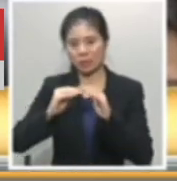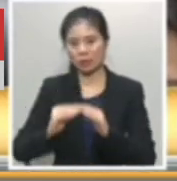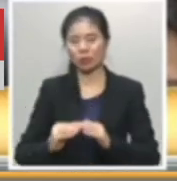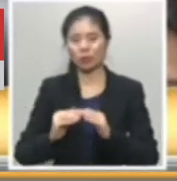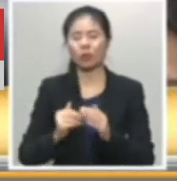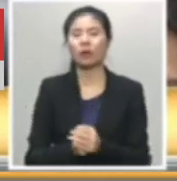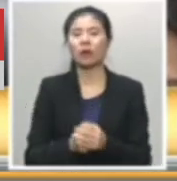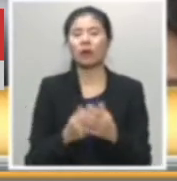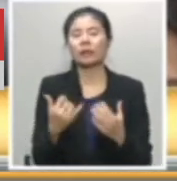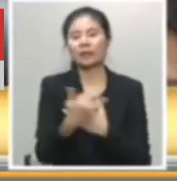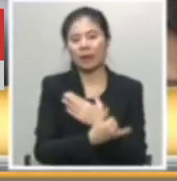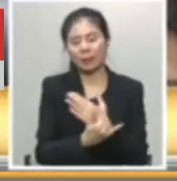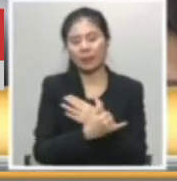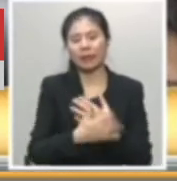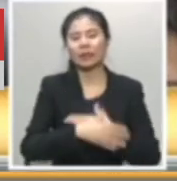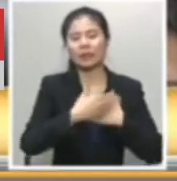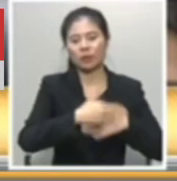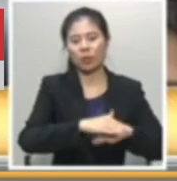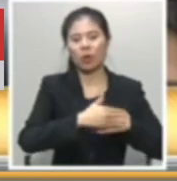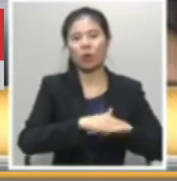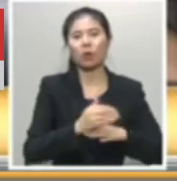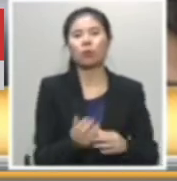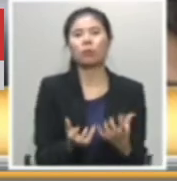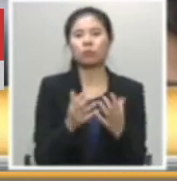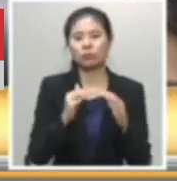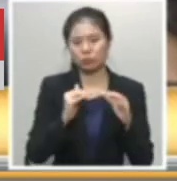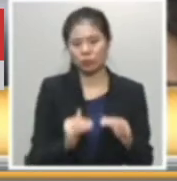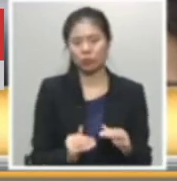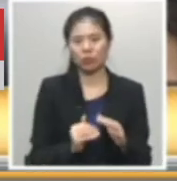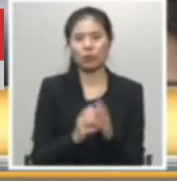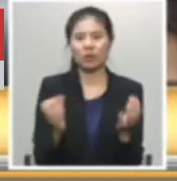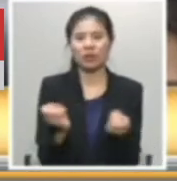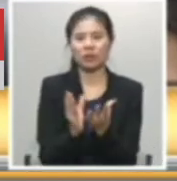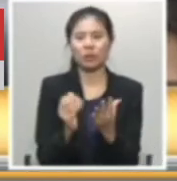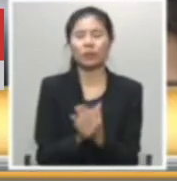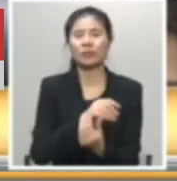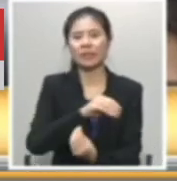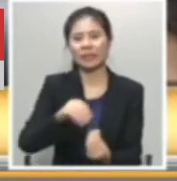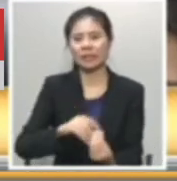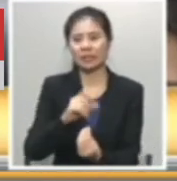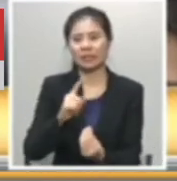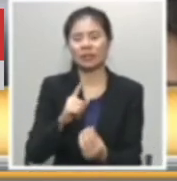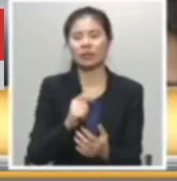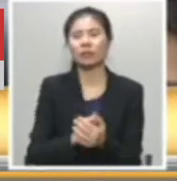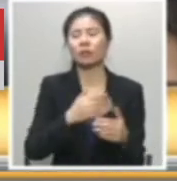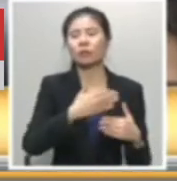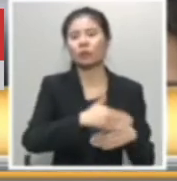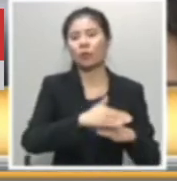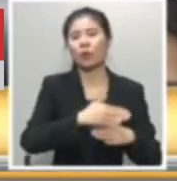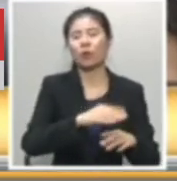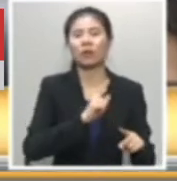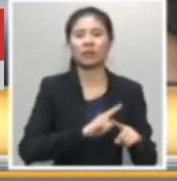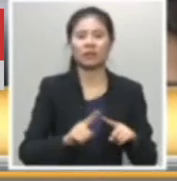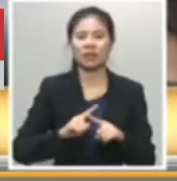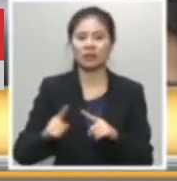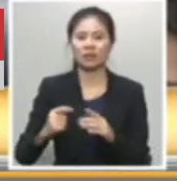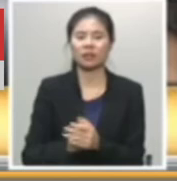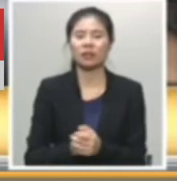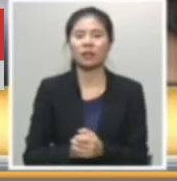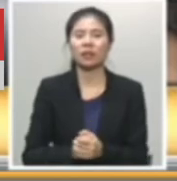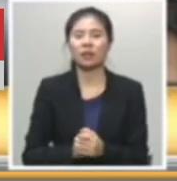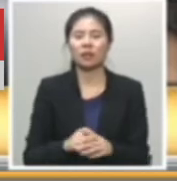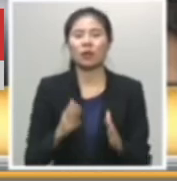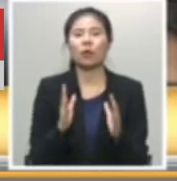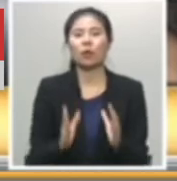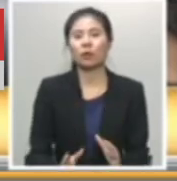ออกที่ลดลงนะครับจะส่งผลกระทบต่อธุรกิจการผลิตเพื่อการส่งออกการเลิกจ้างจะมาก